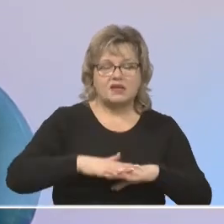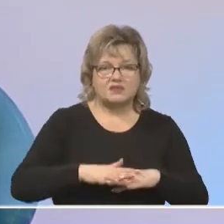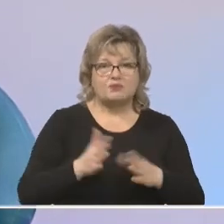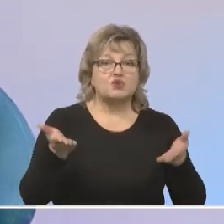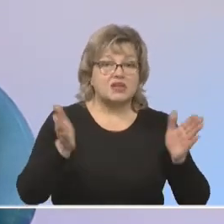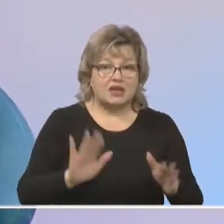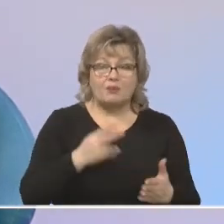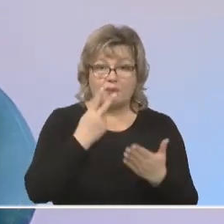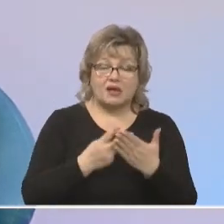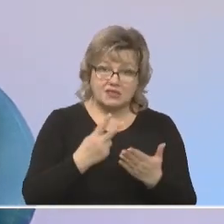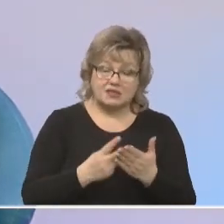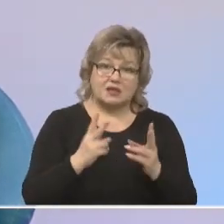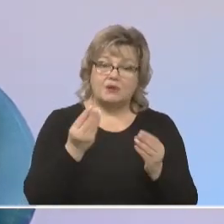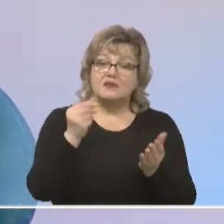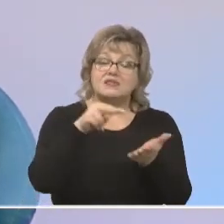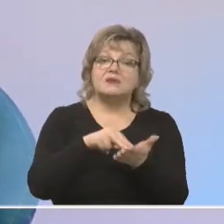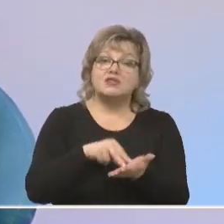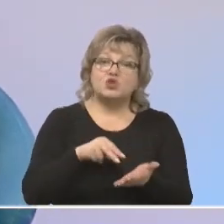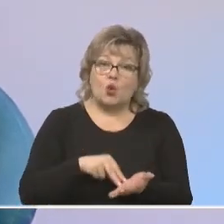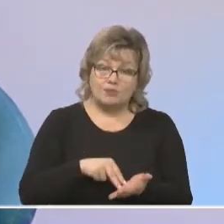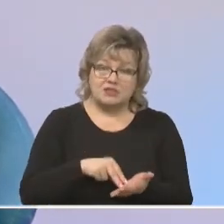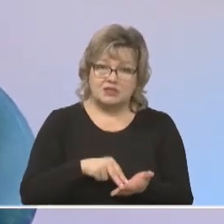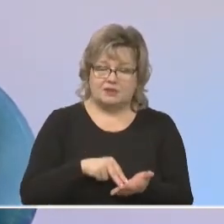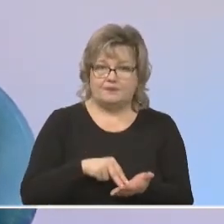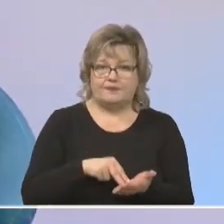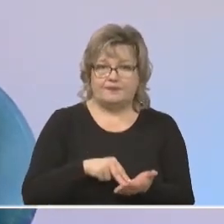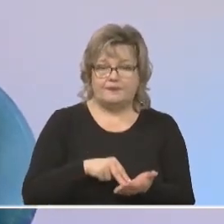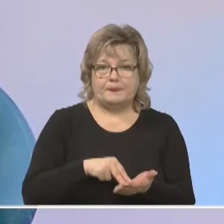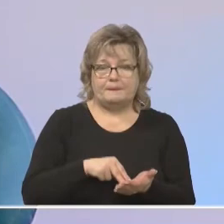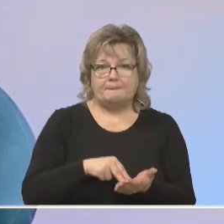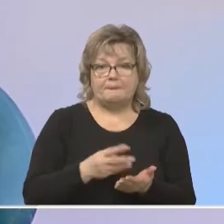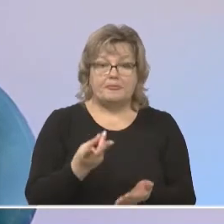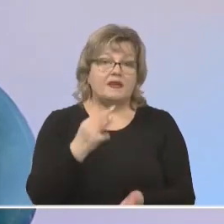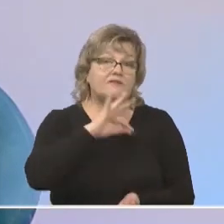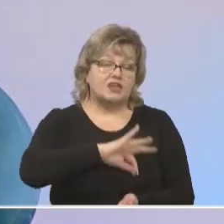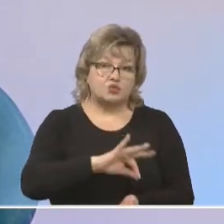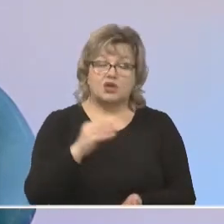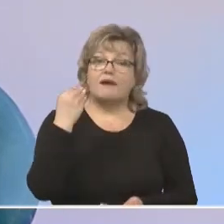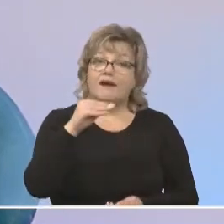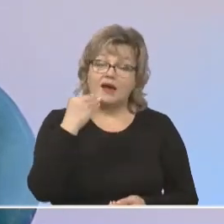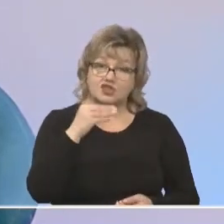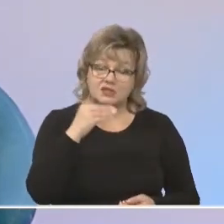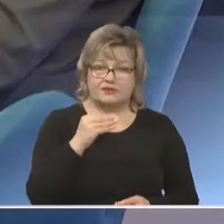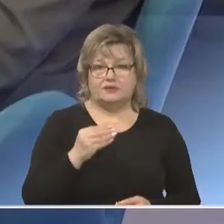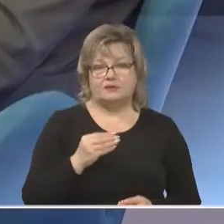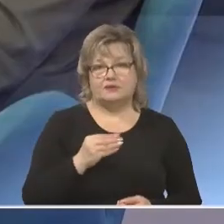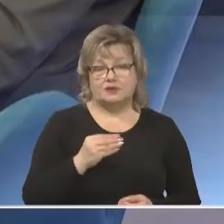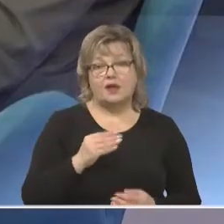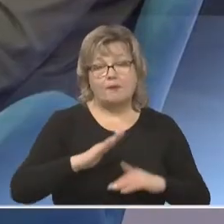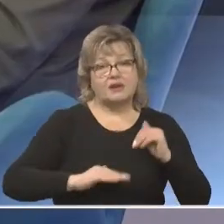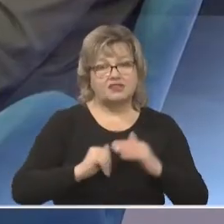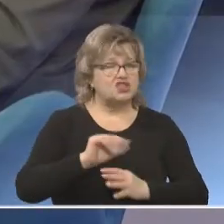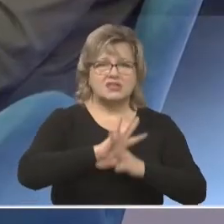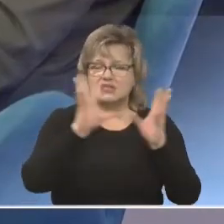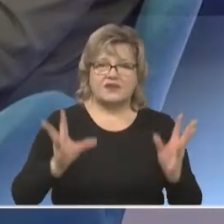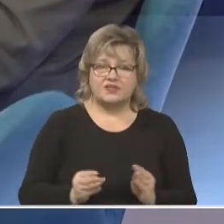показателями, как себестоимость, валовая выручка, качество, ну, то есть практически со